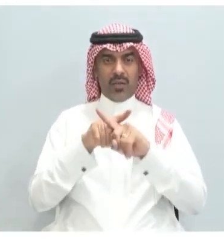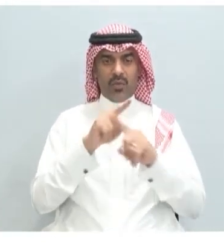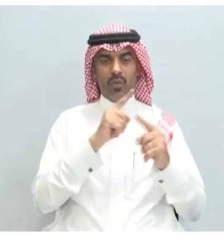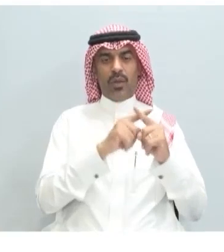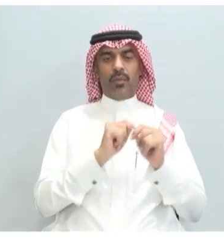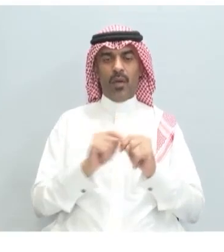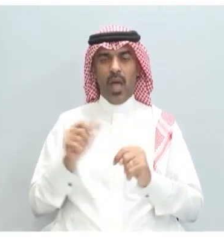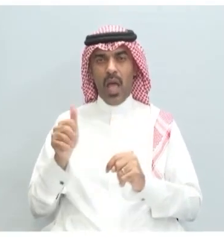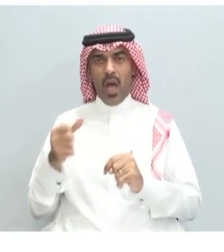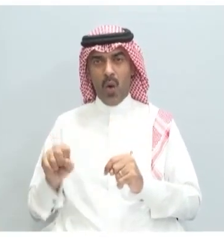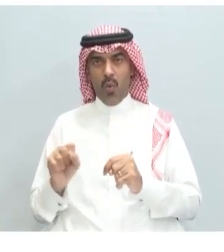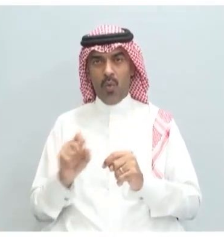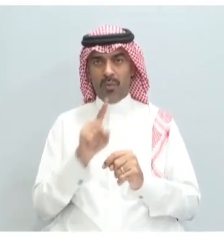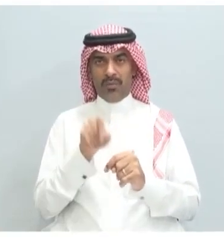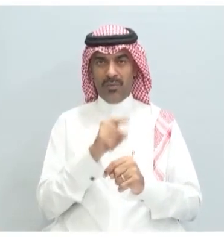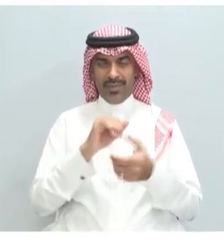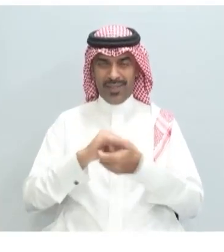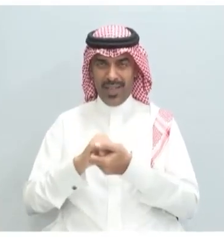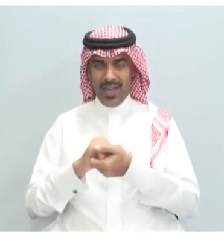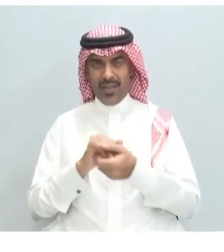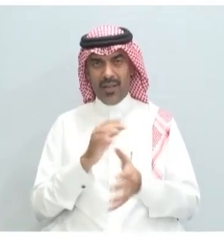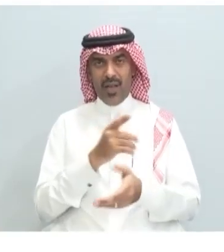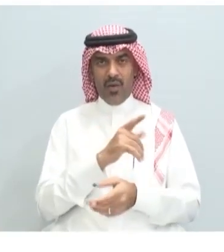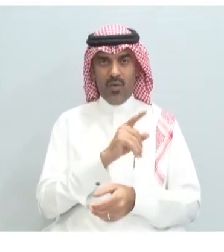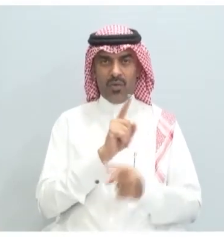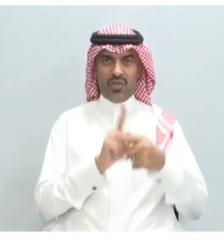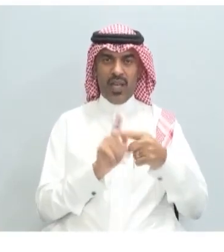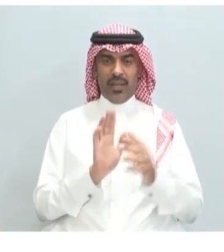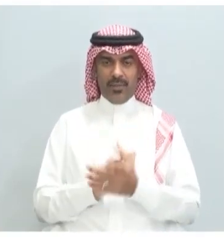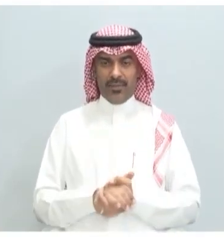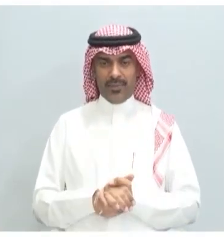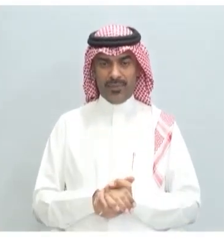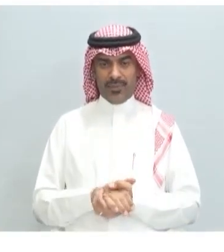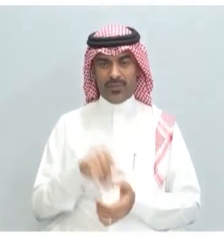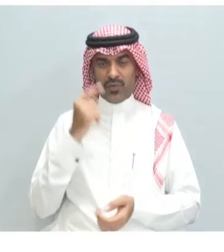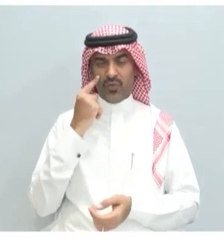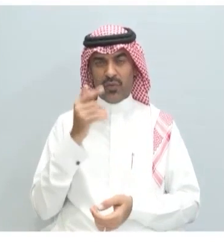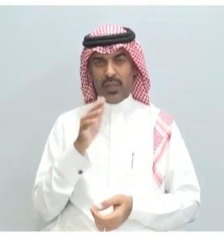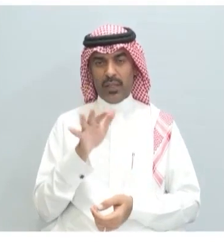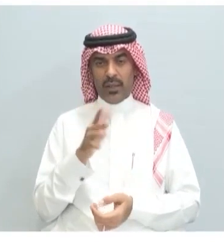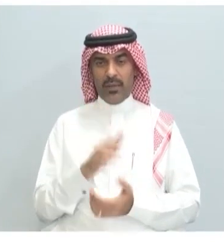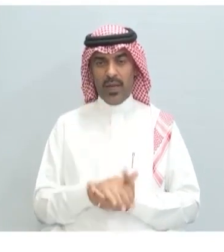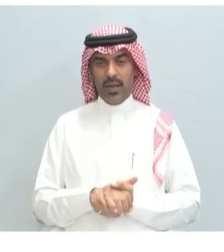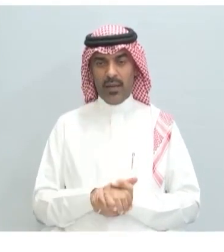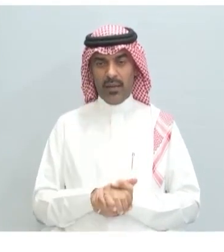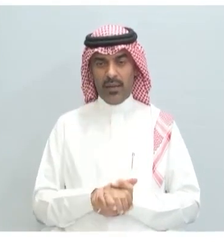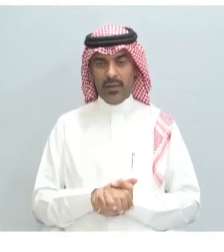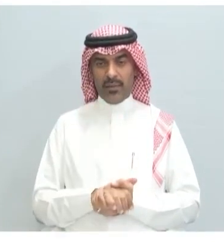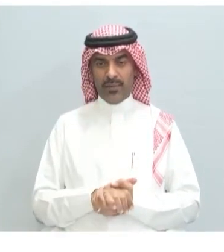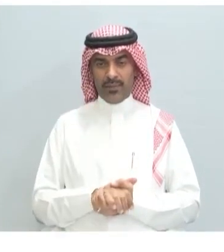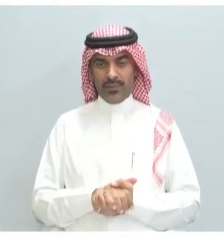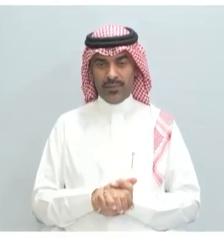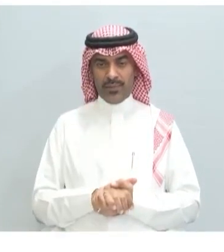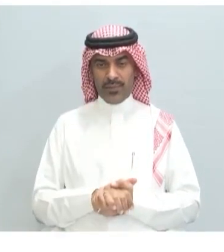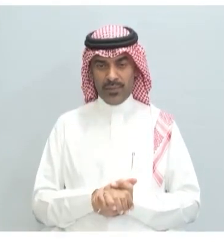الربط المختلفه نشوف الحين القانون طبعا قاللك احتمال ان اي اتحاد البي يساوي